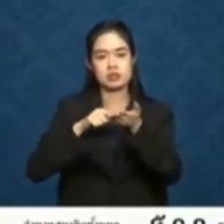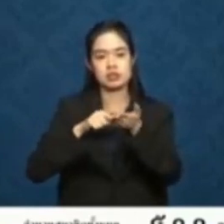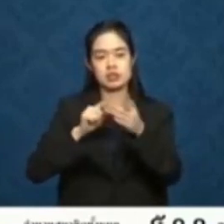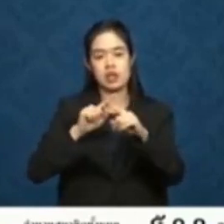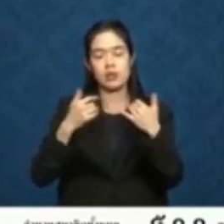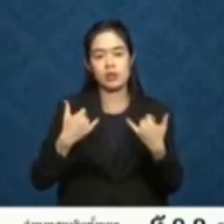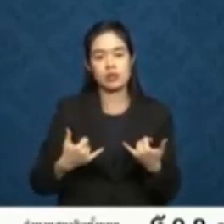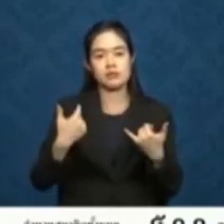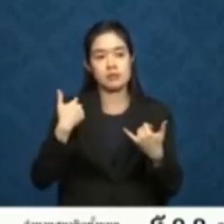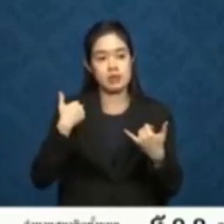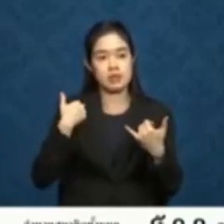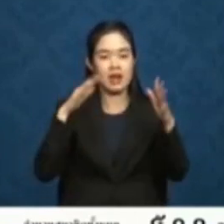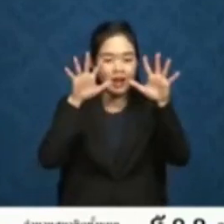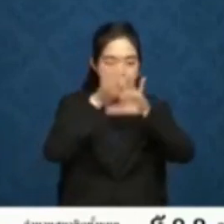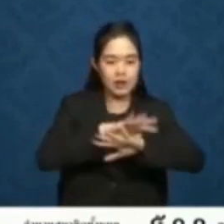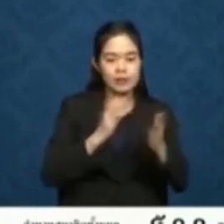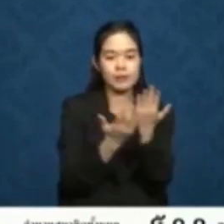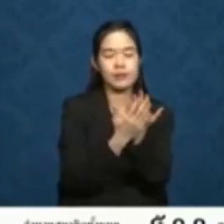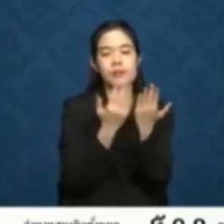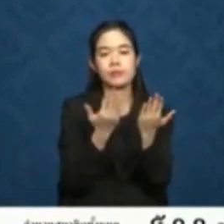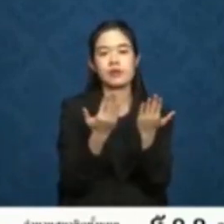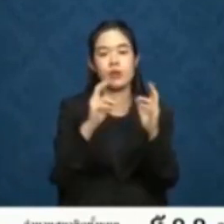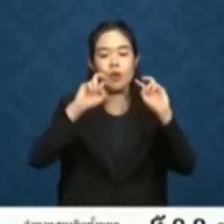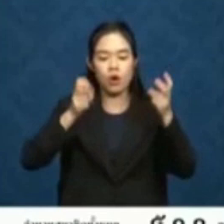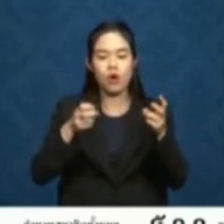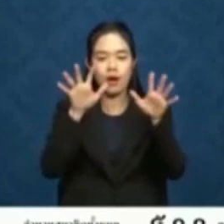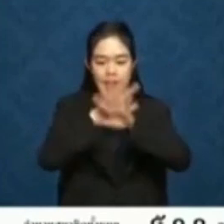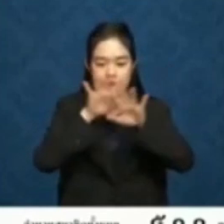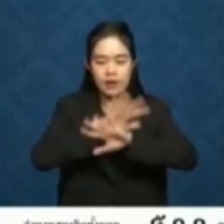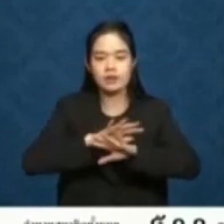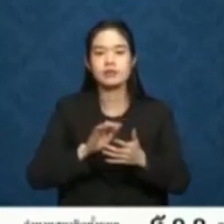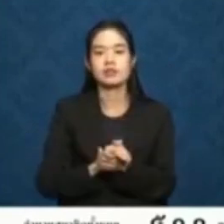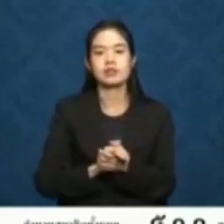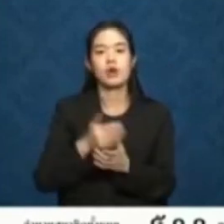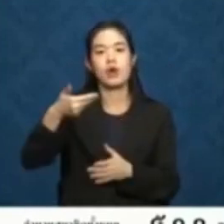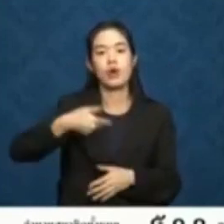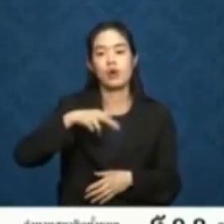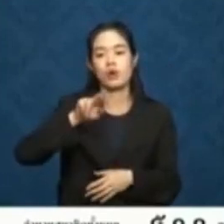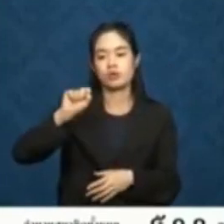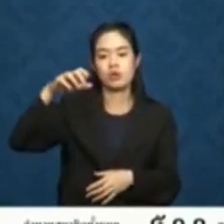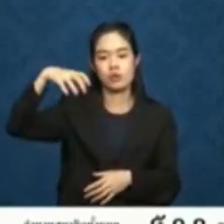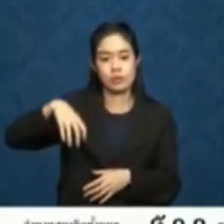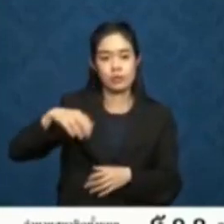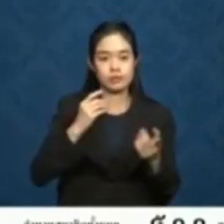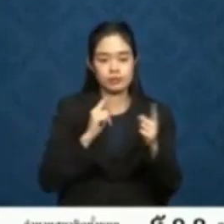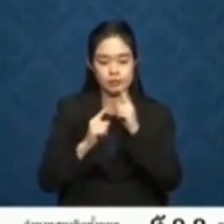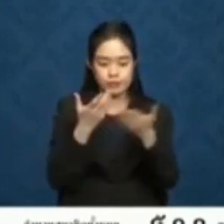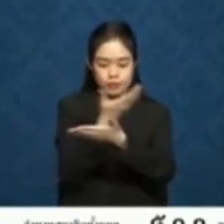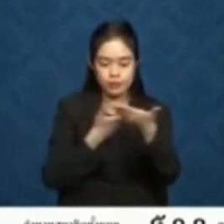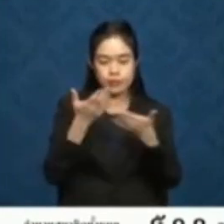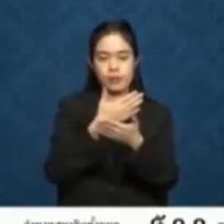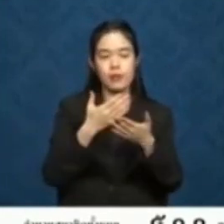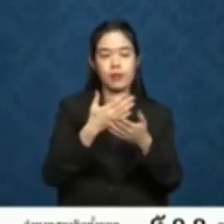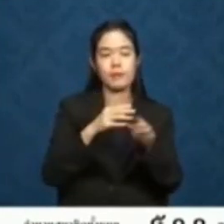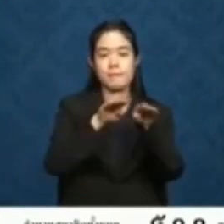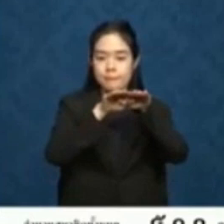และเนื่องจากมียัตติทำนองเดียวกันอีกหนึ่งฉบับนะครับคือยัตติเรื่องขอให้สภาผู้แทนราษฎรพิจารณาศึกษาและจัดทำมาตรการป้องกันแ